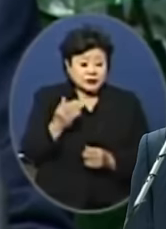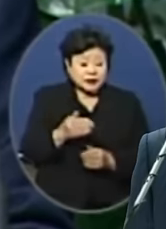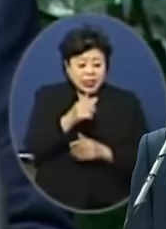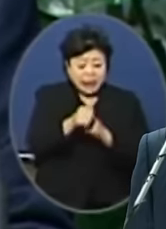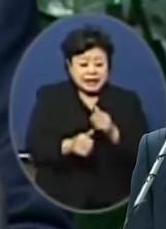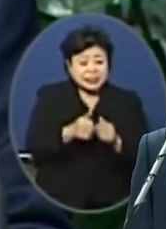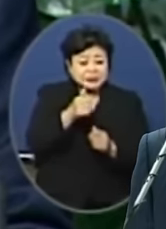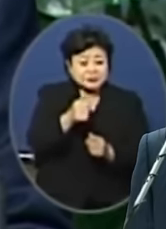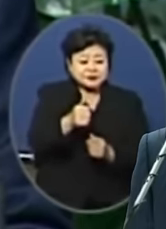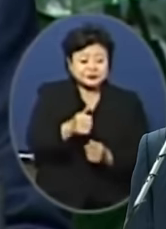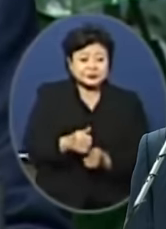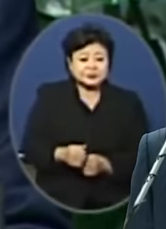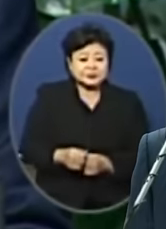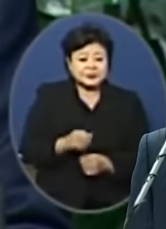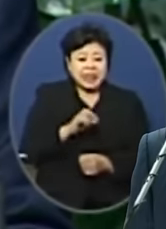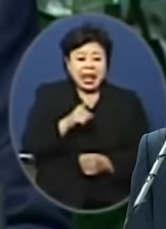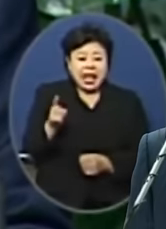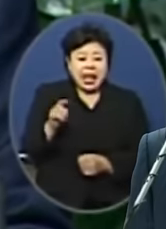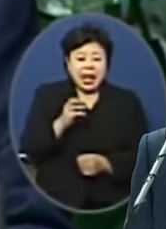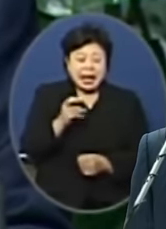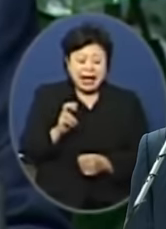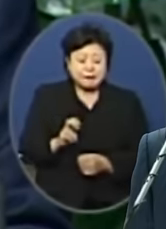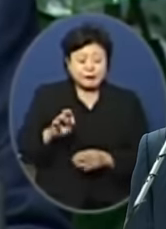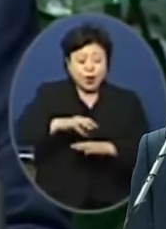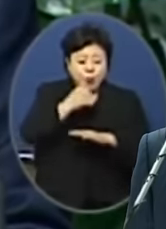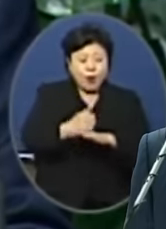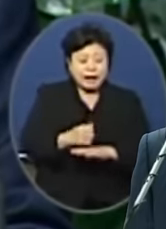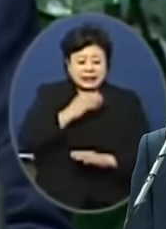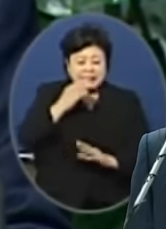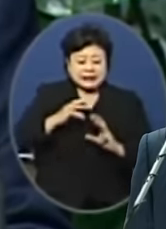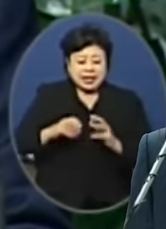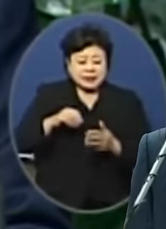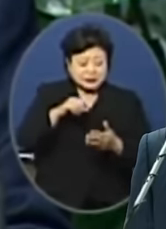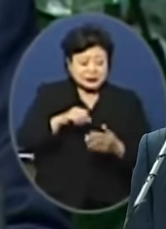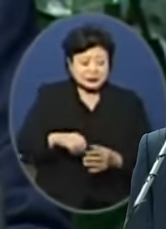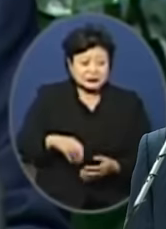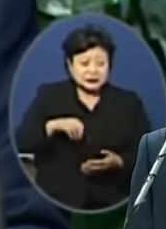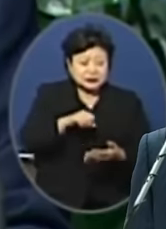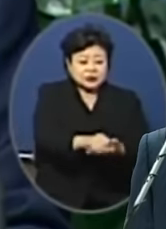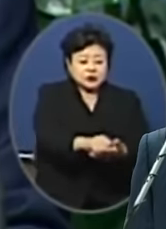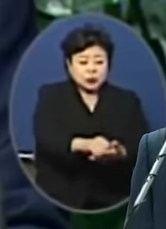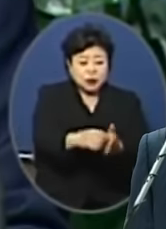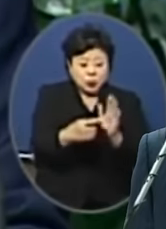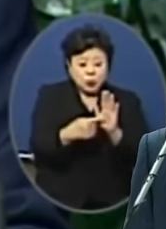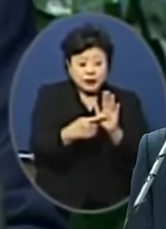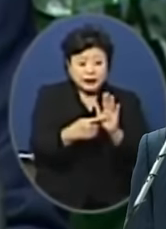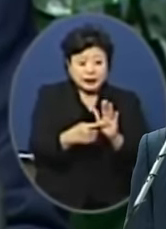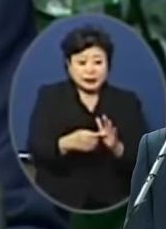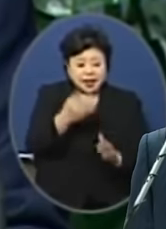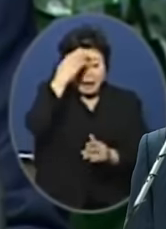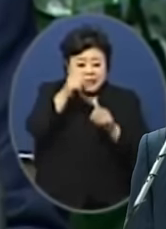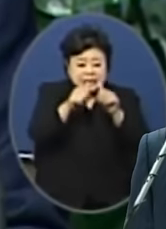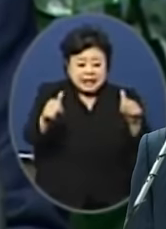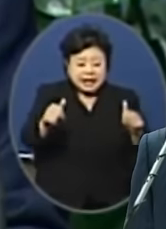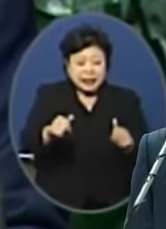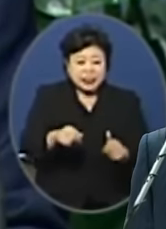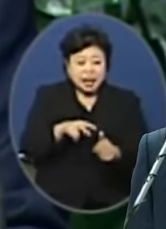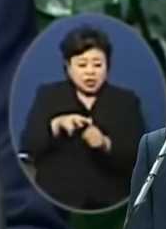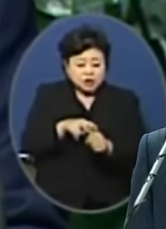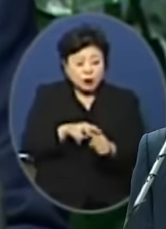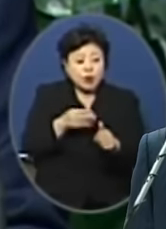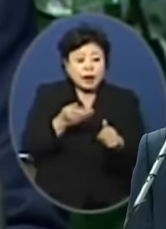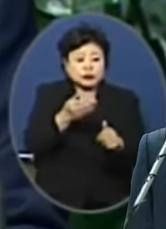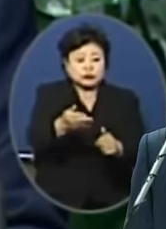하나님이 아람 왕이 이스라엘을 쳐들어올 기미를 보이면 엘리사에게 낱낱이 정보를